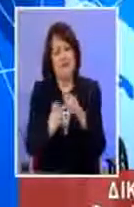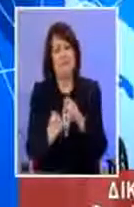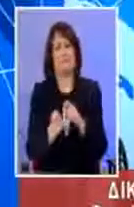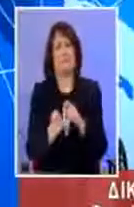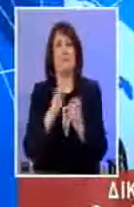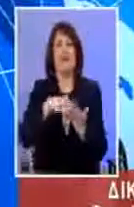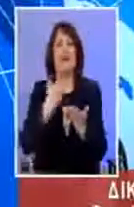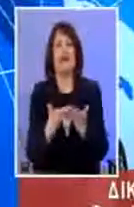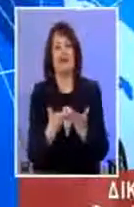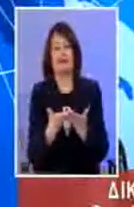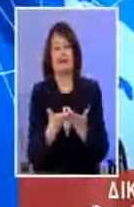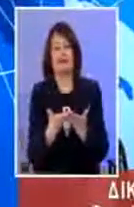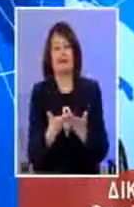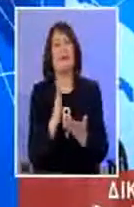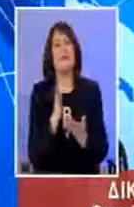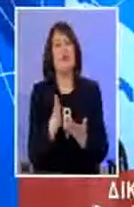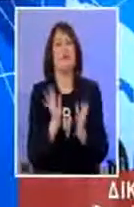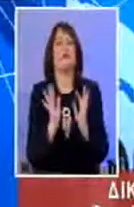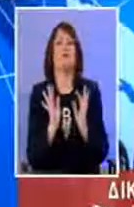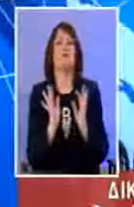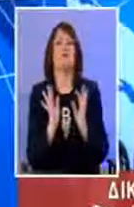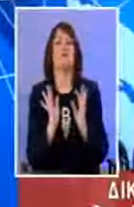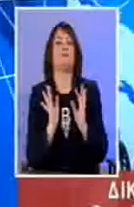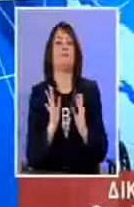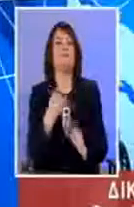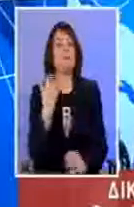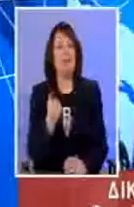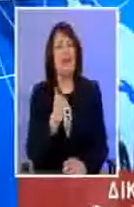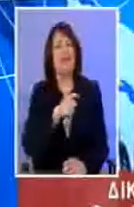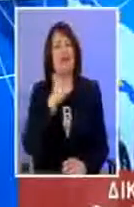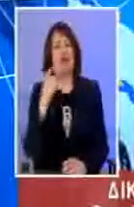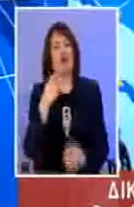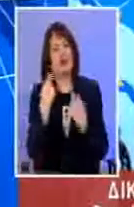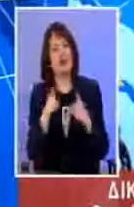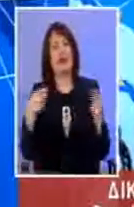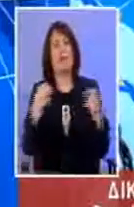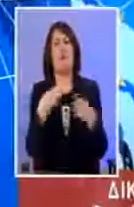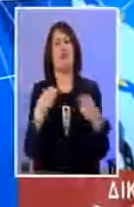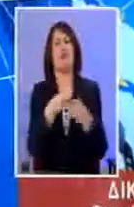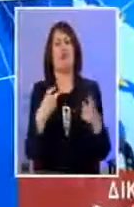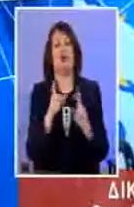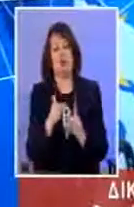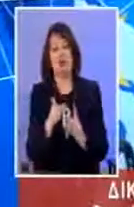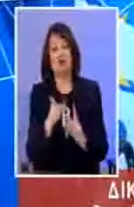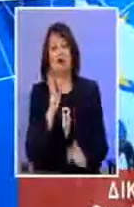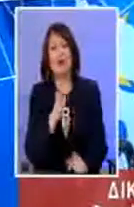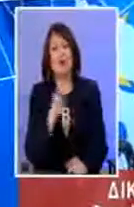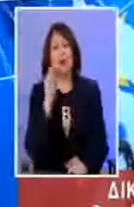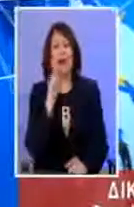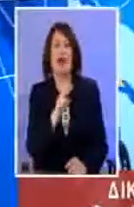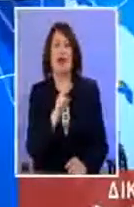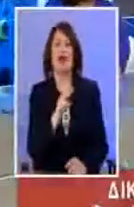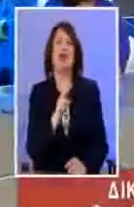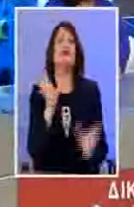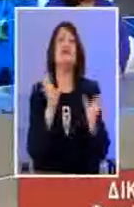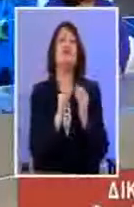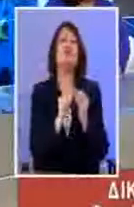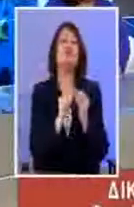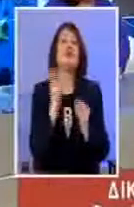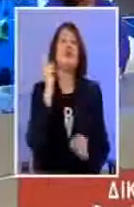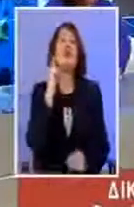όμως καλύπτει και μπορεί να είναι και μεταγλωτισμένο και με υποτίτλους. Ναι. Ώστε αυτό, να μπορεί να καλύψει και τυφλούς